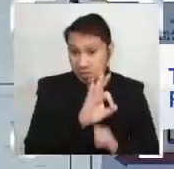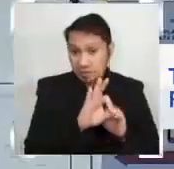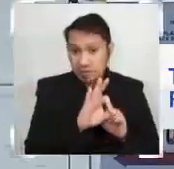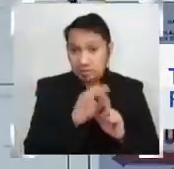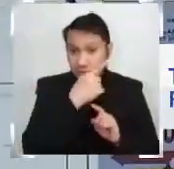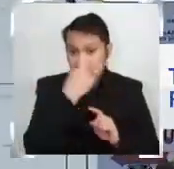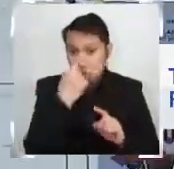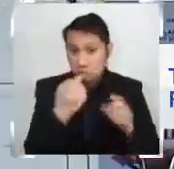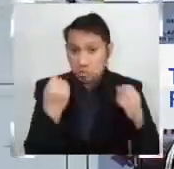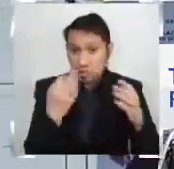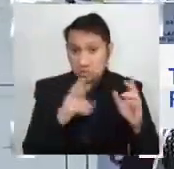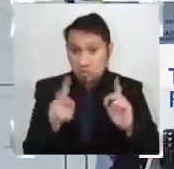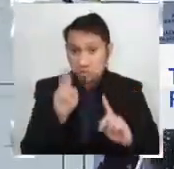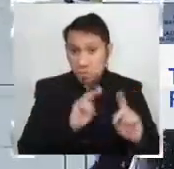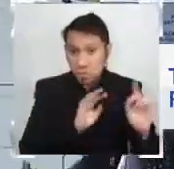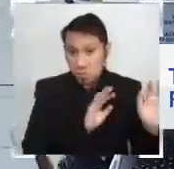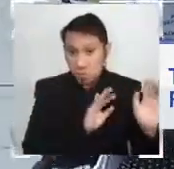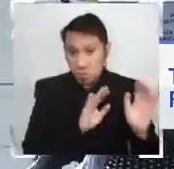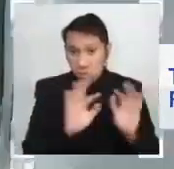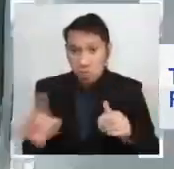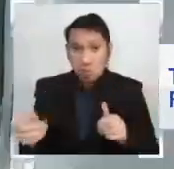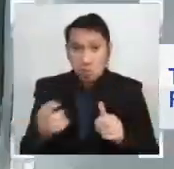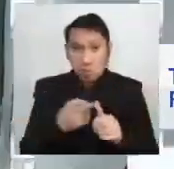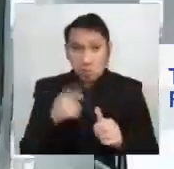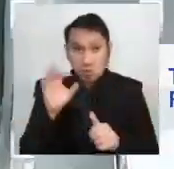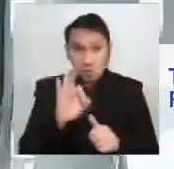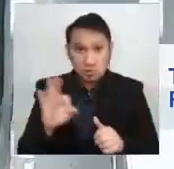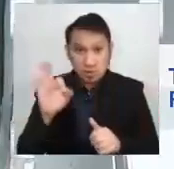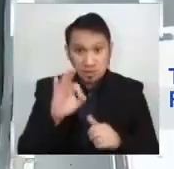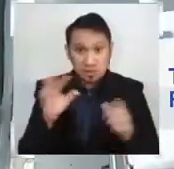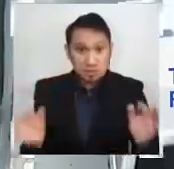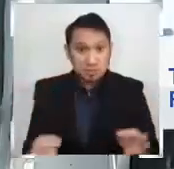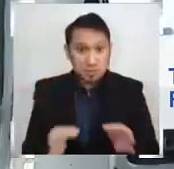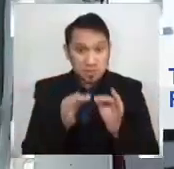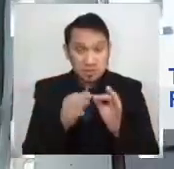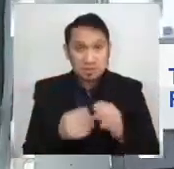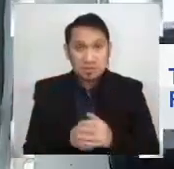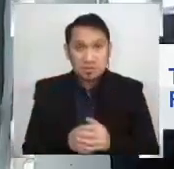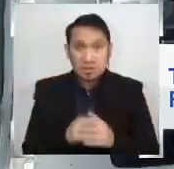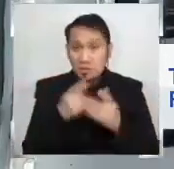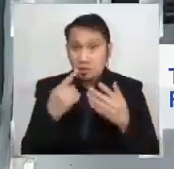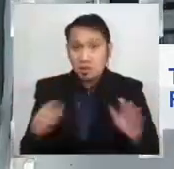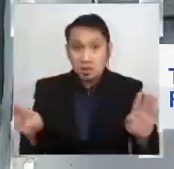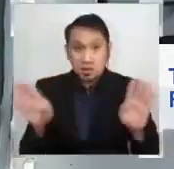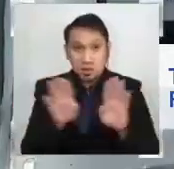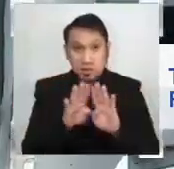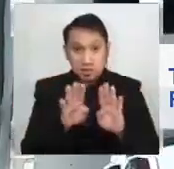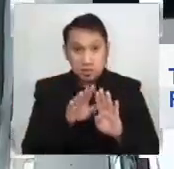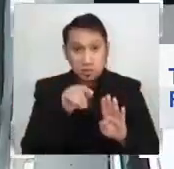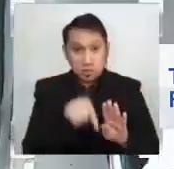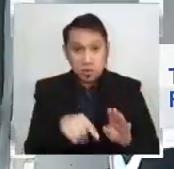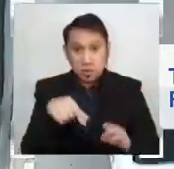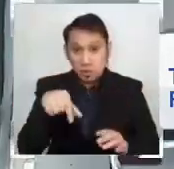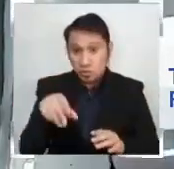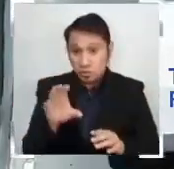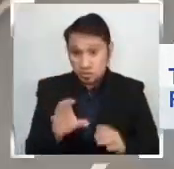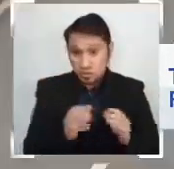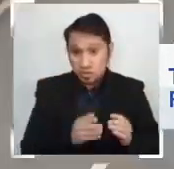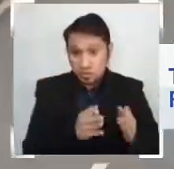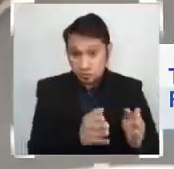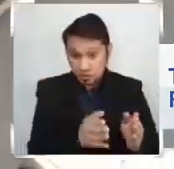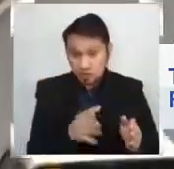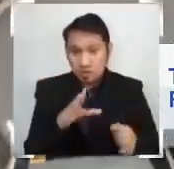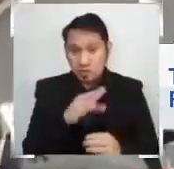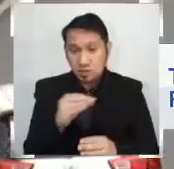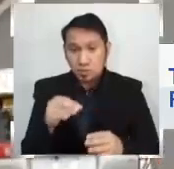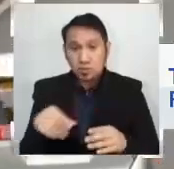deboto para sa First Friday Mass ng bagong taon. Kabilang sa mga isasara ang southbound lane ng Quezon Boulevard hanggang Quezon Bridge at westbound